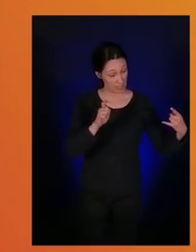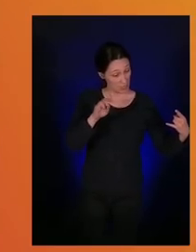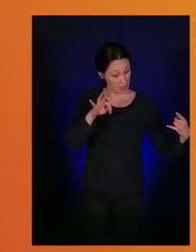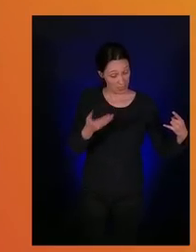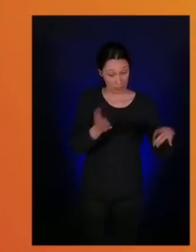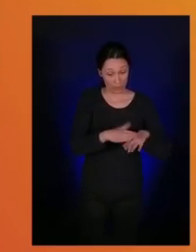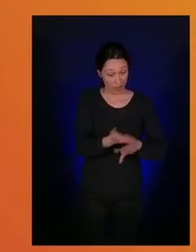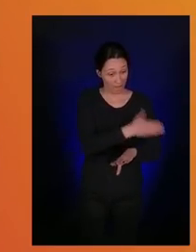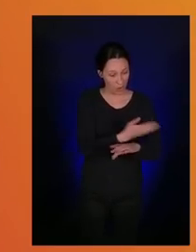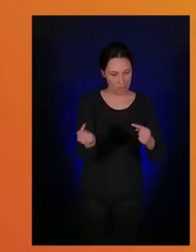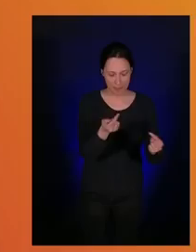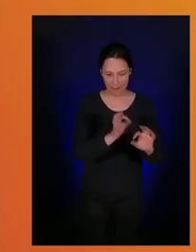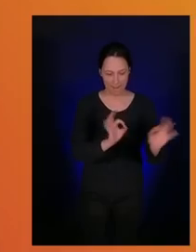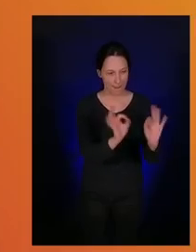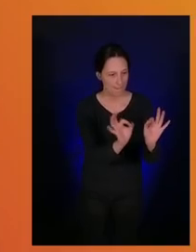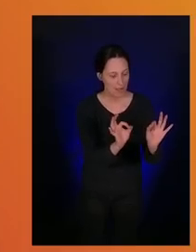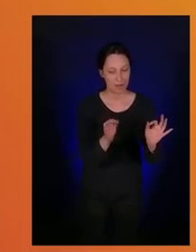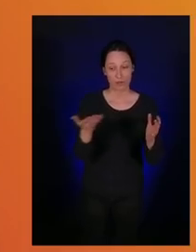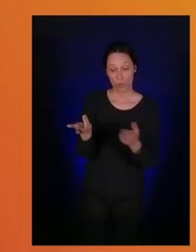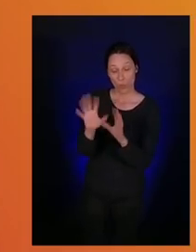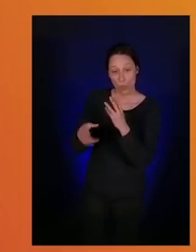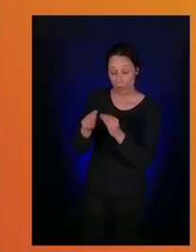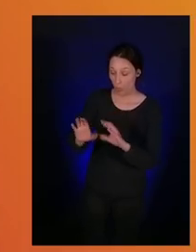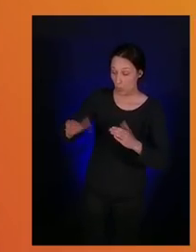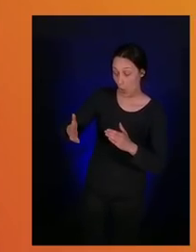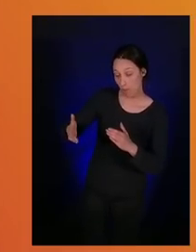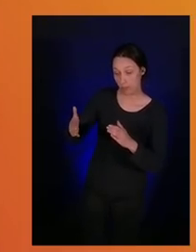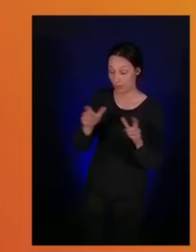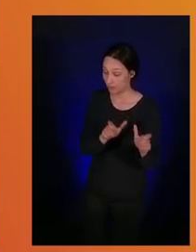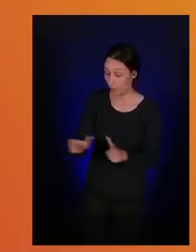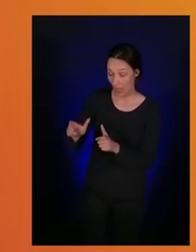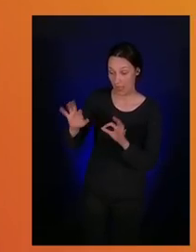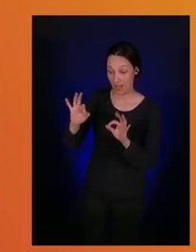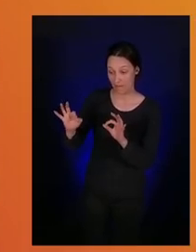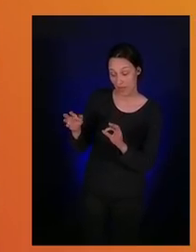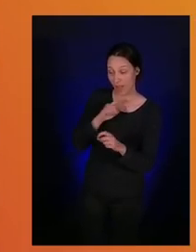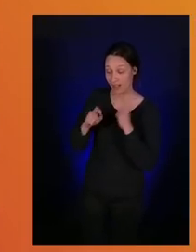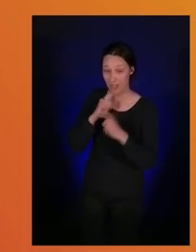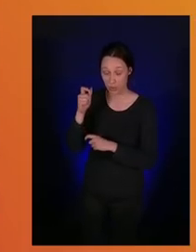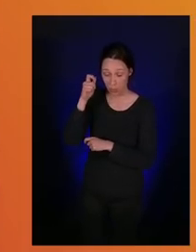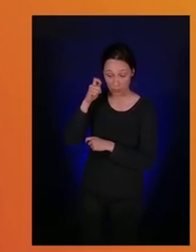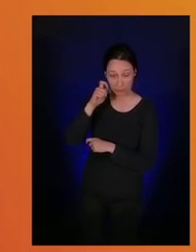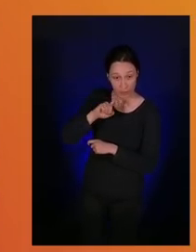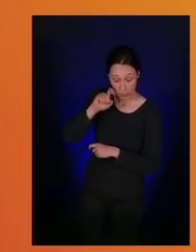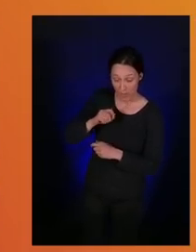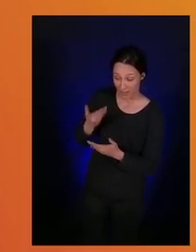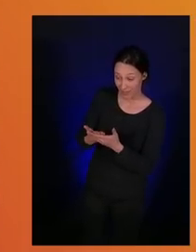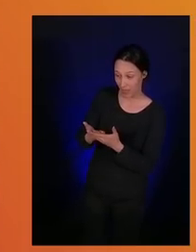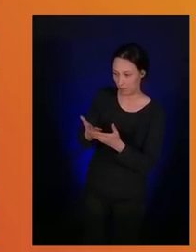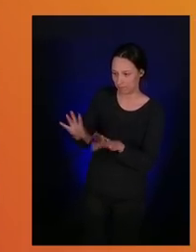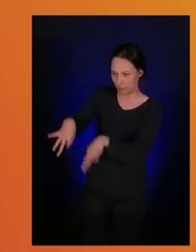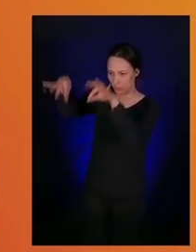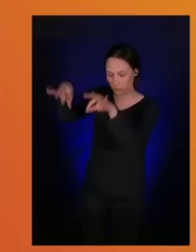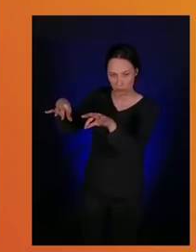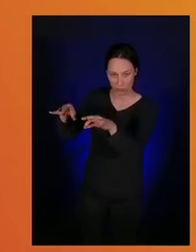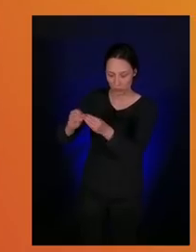cellule de veille contre les violences sexistes et sexuelles, le bilan vante la gestion du cas d'un dirigeant confédéral suspendu qui n'a pas lieu d'être